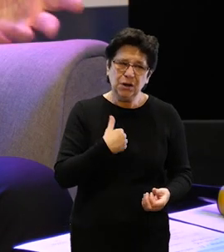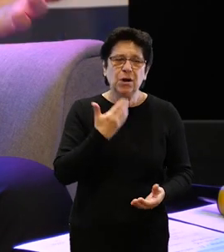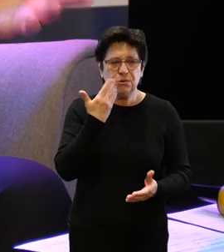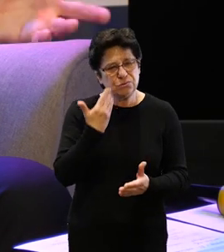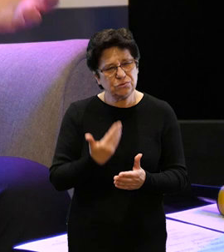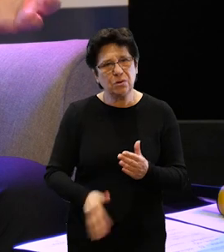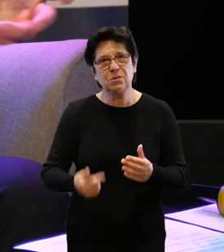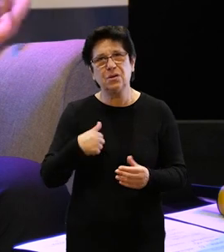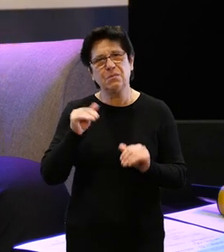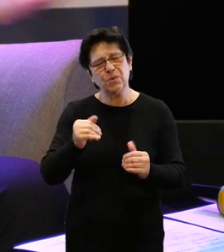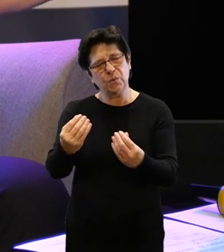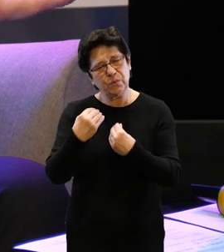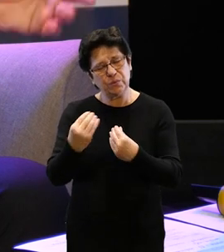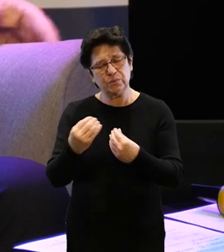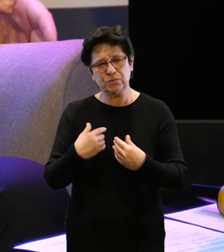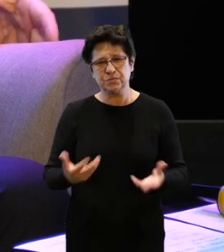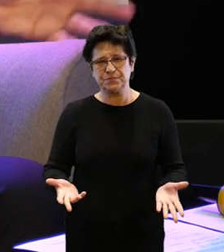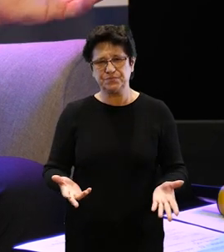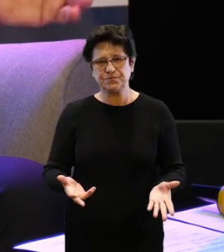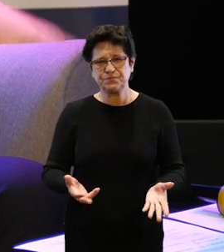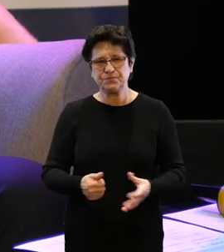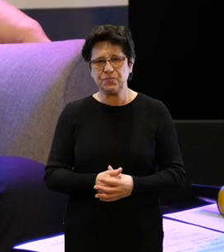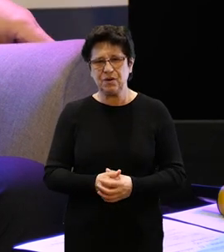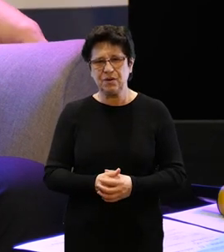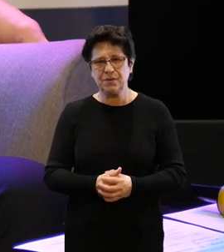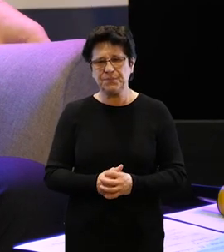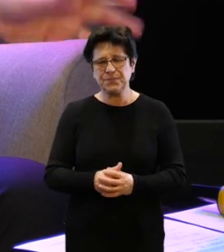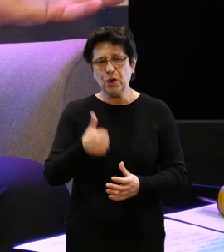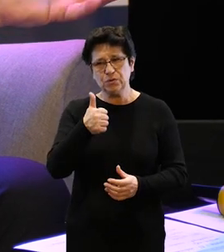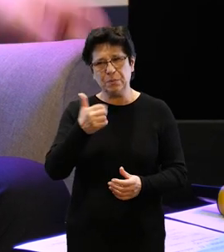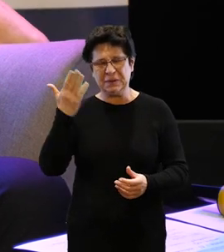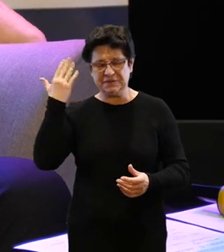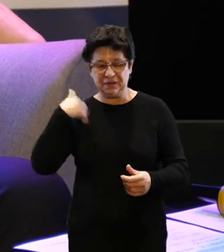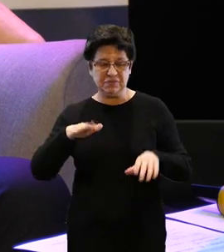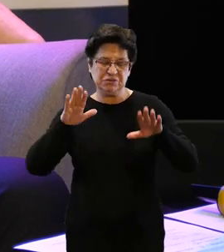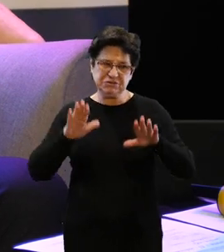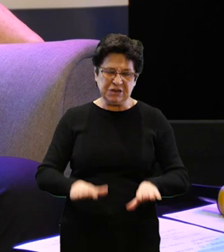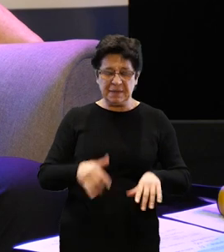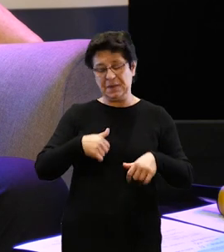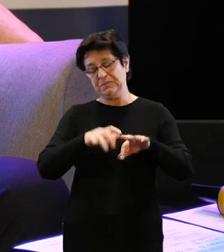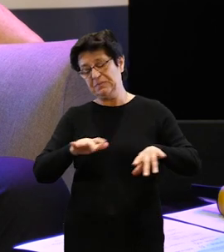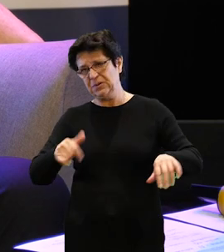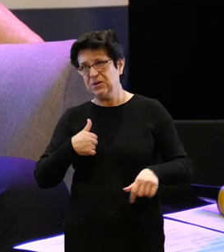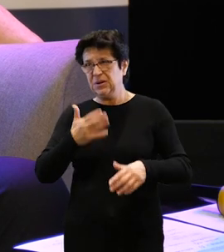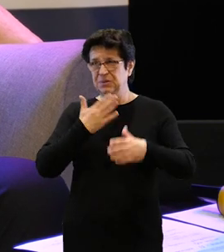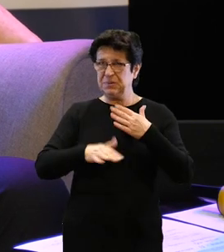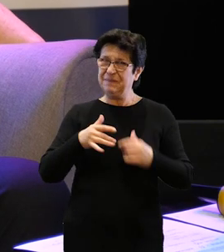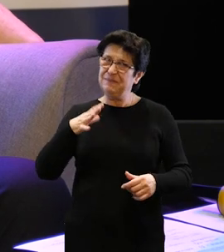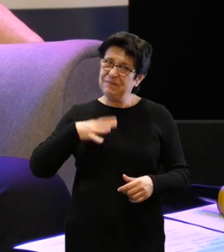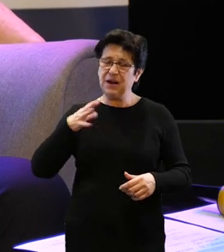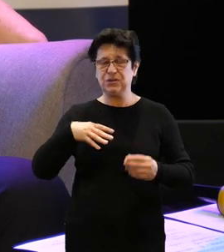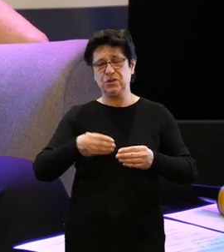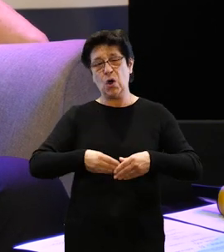No bym go nie podejrzewał siada gra na pianinie albo Siada do akordeonu i pięknie gra Także naprawdę warto